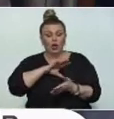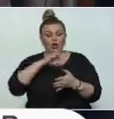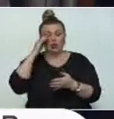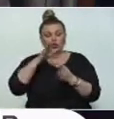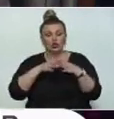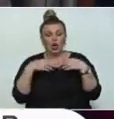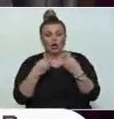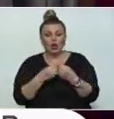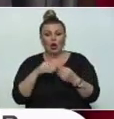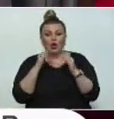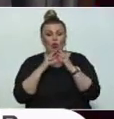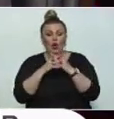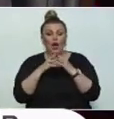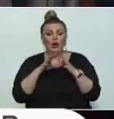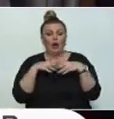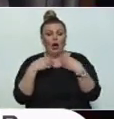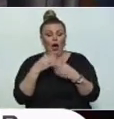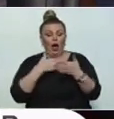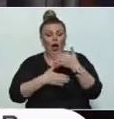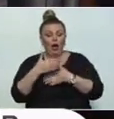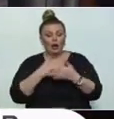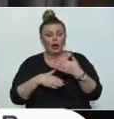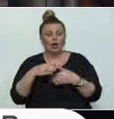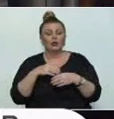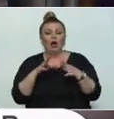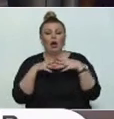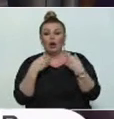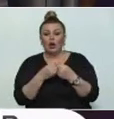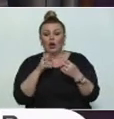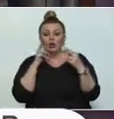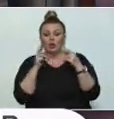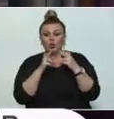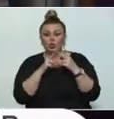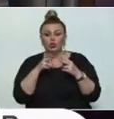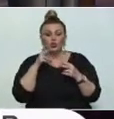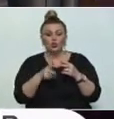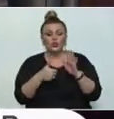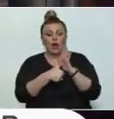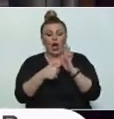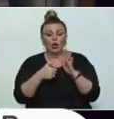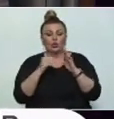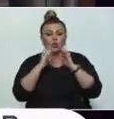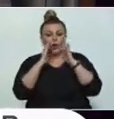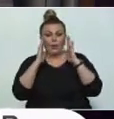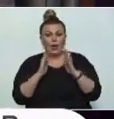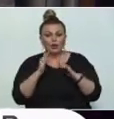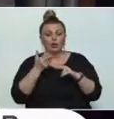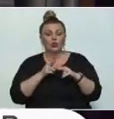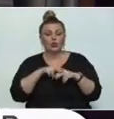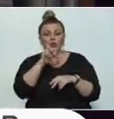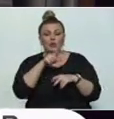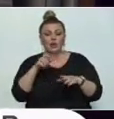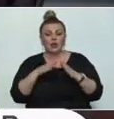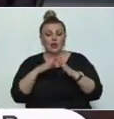ailələrimizlə, müharibə əlillərlə görüşdü və ötən dövr ərzində 3600 mənzil bu kateqoriyada olan insanlarımıza təqdim